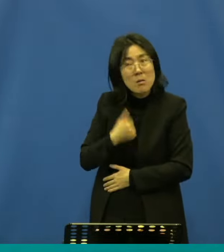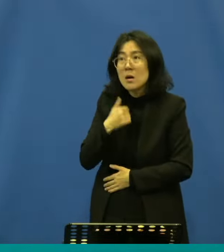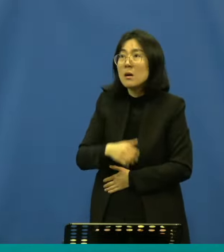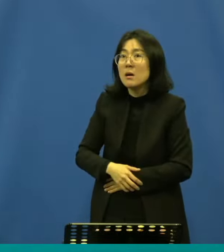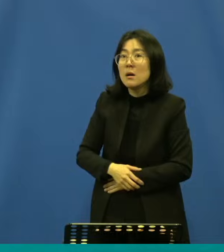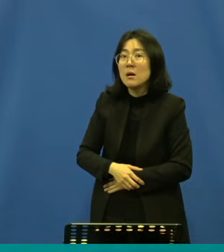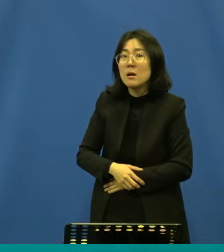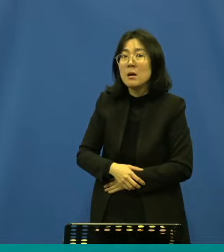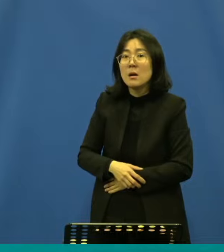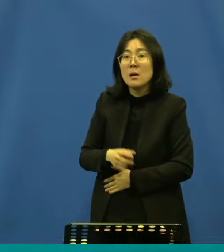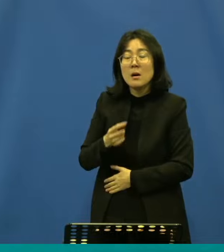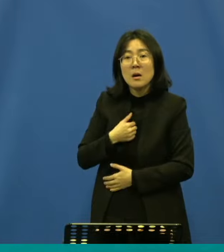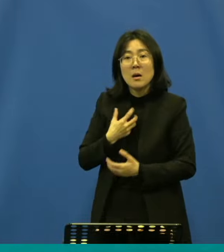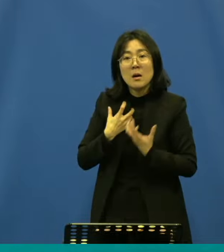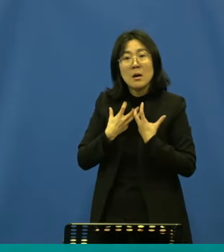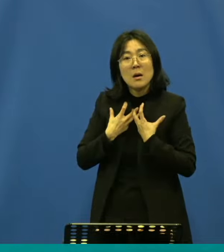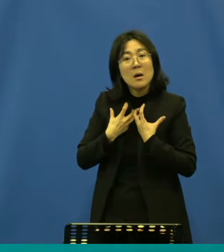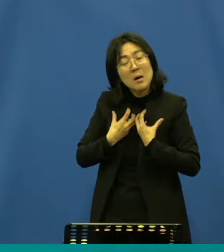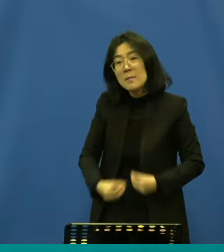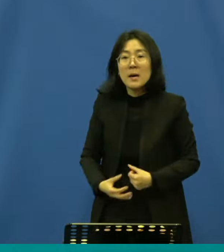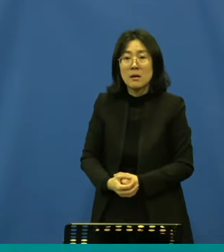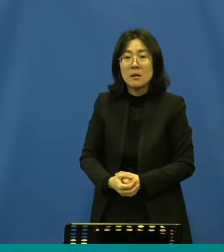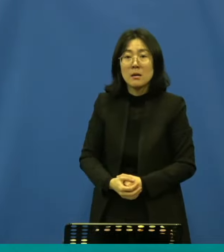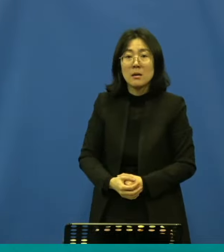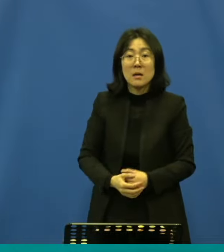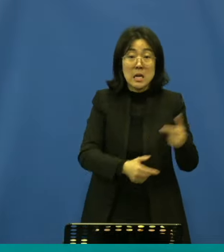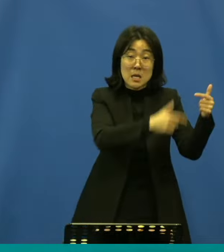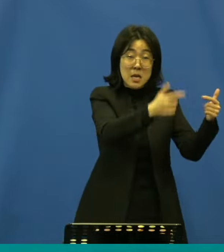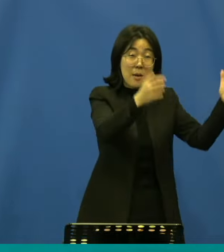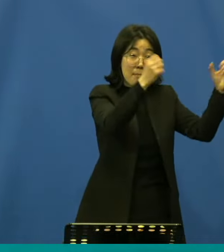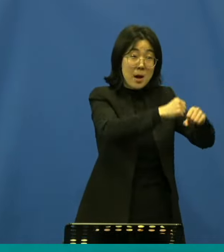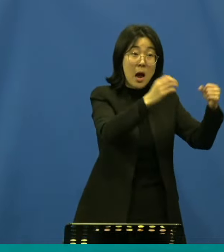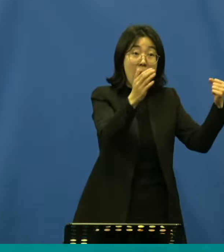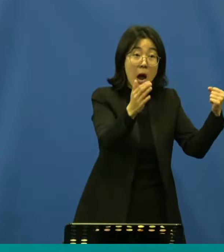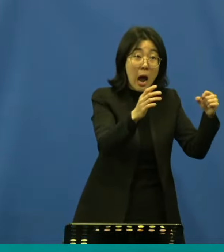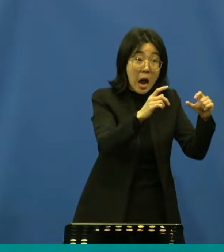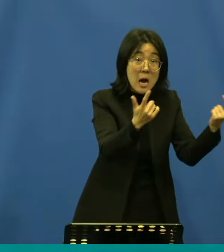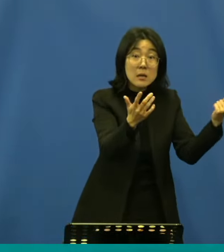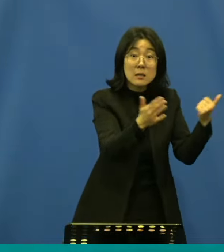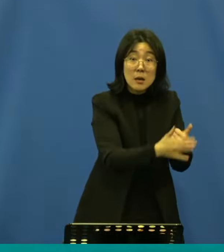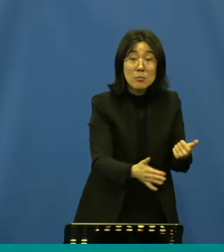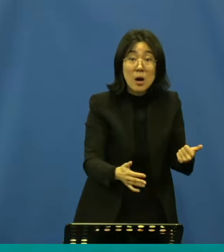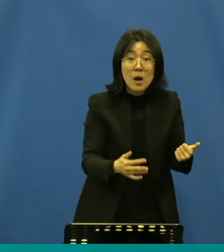그가 실망한 것은 다름 아닌 하나님입니다. 하나님, 이러시면 안 되죠?